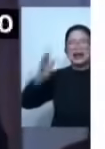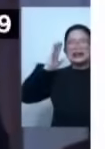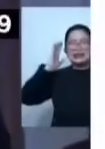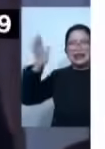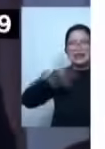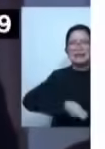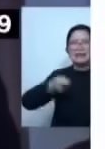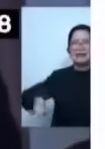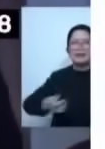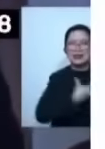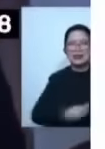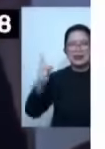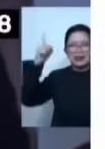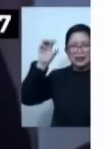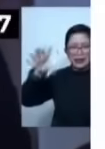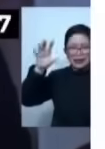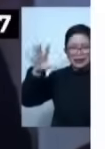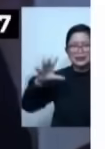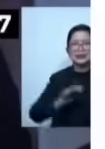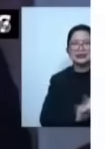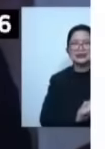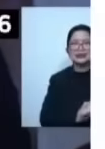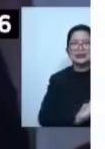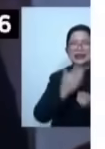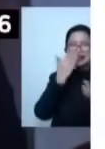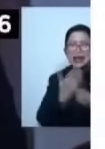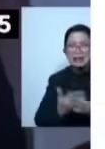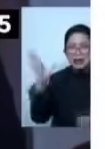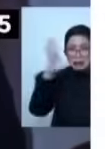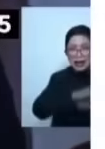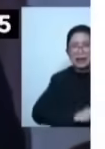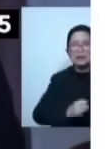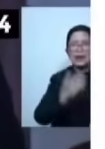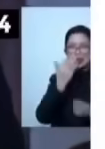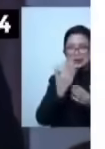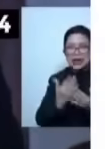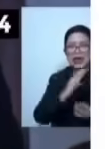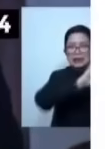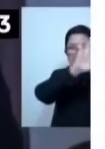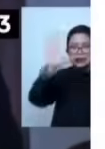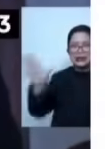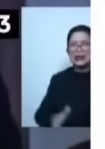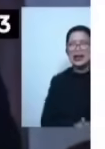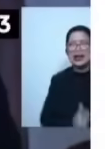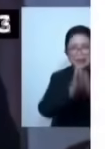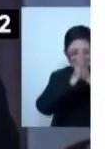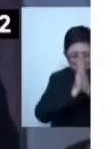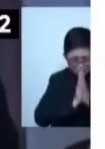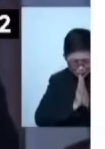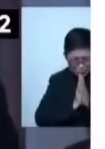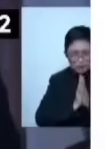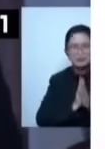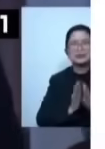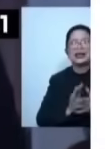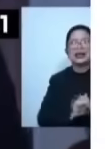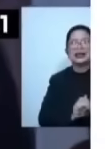ekspektasi ya antusiasmenya masih terus berjalan nih walaupun sudah jam segini tapi justru kalau misalkan ekspektasinya sudah sangat